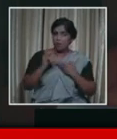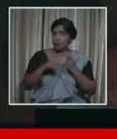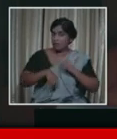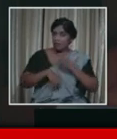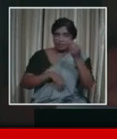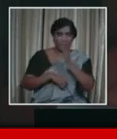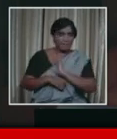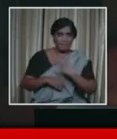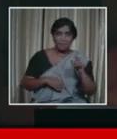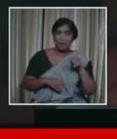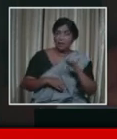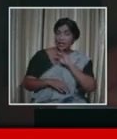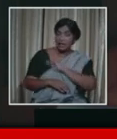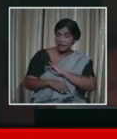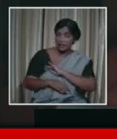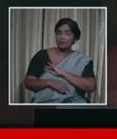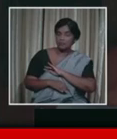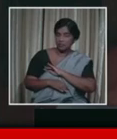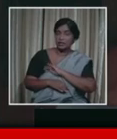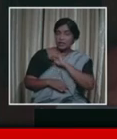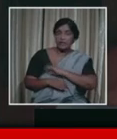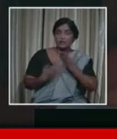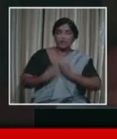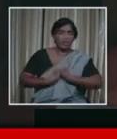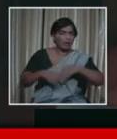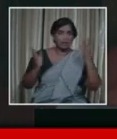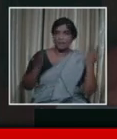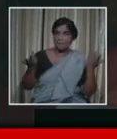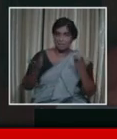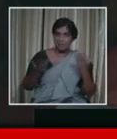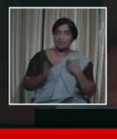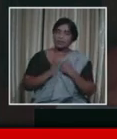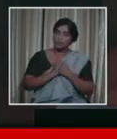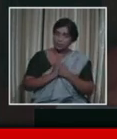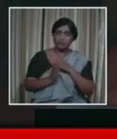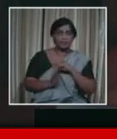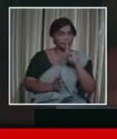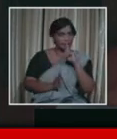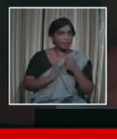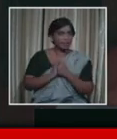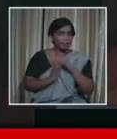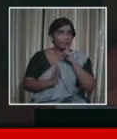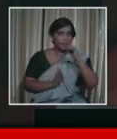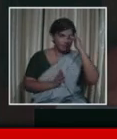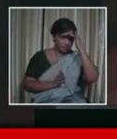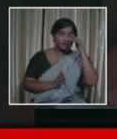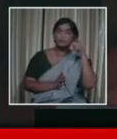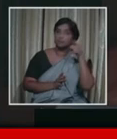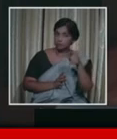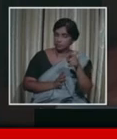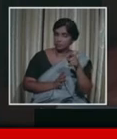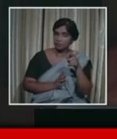බෑ. මොකද මේක ඉවසීම මේක සීමාවක් නැති වෙලා යනවා. ඒ හින්දා මම ඉතා ගෞරවයෙන් ඉල්ලා සිටින්නේ ගරු කතානායකතුමනි, ඔබතුමා මේකේ